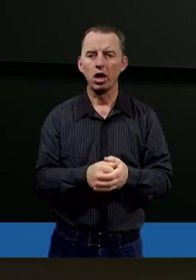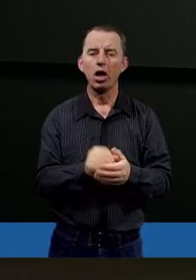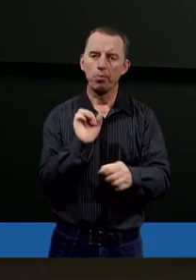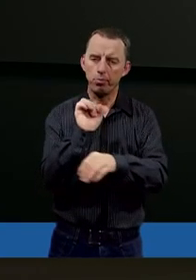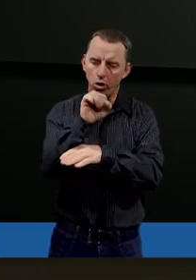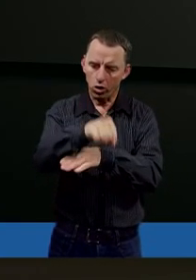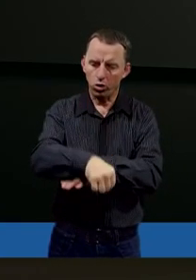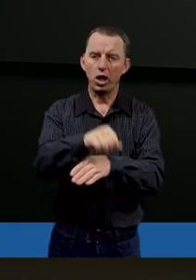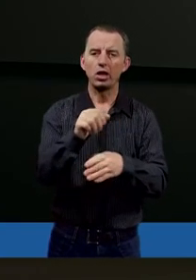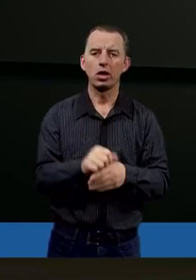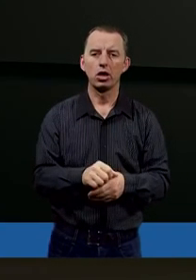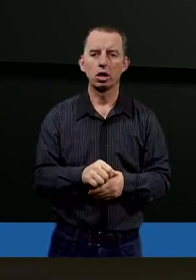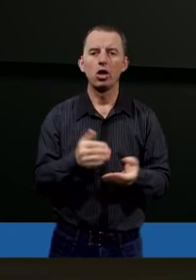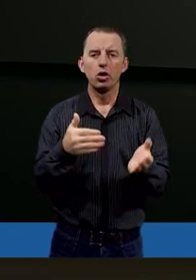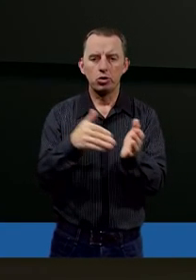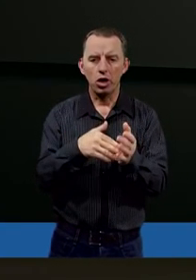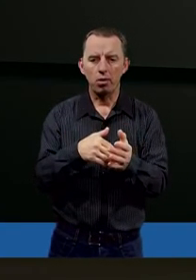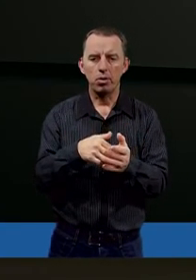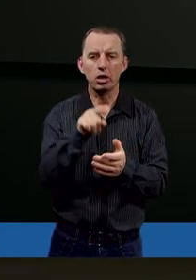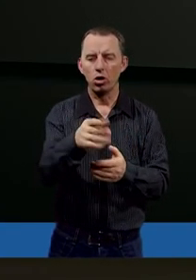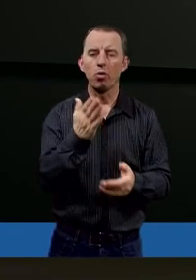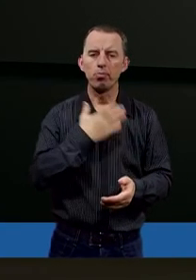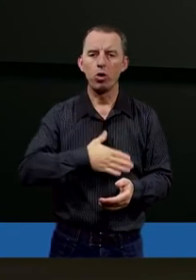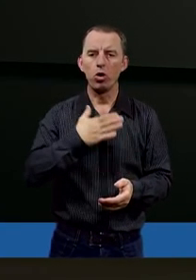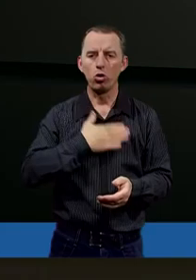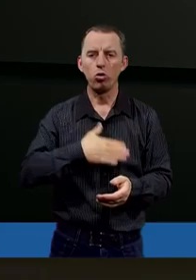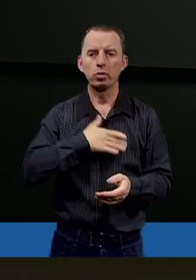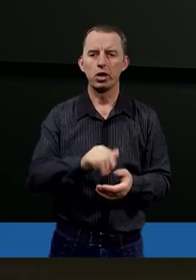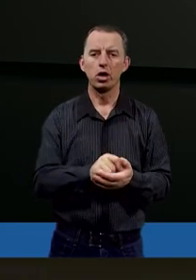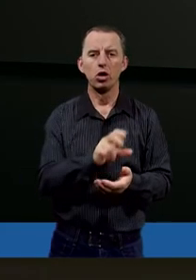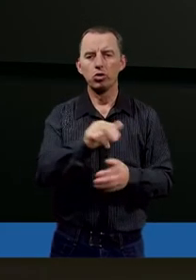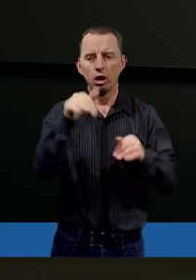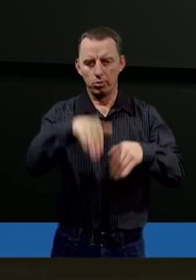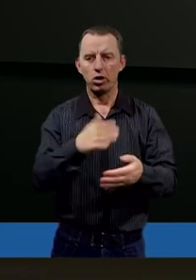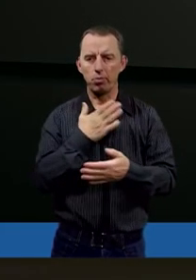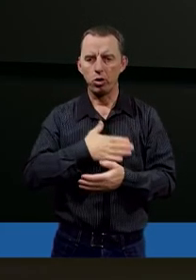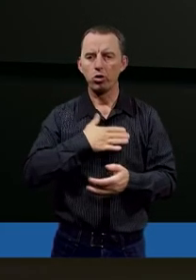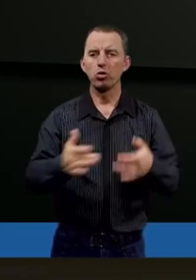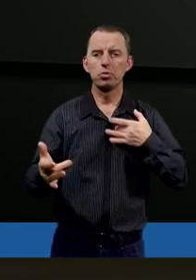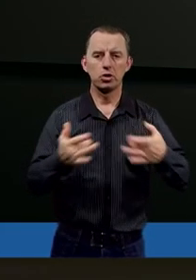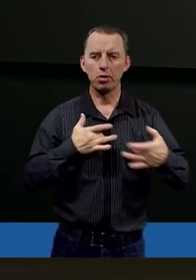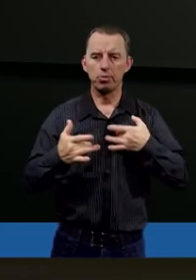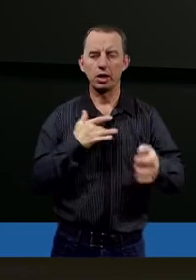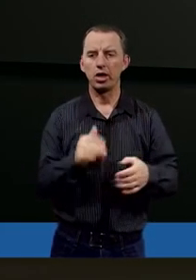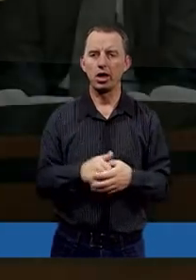pokonać, to trzeba to polubić. Czy można polubić cierpienie,